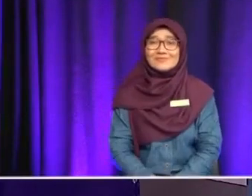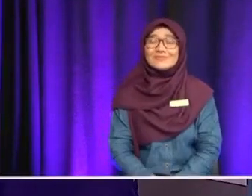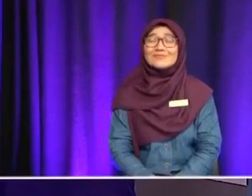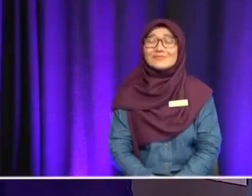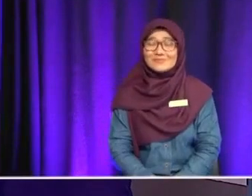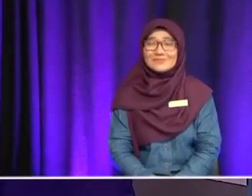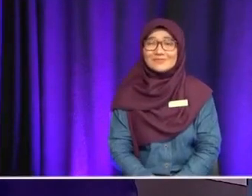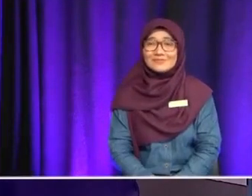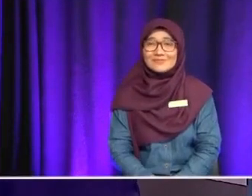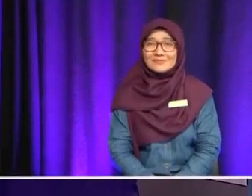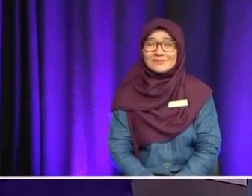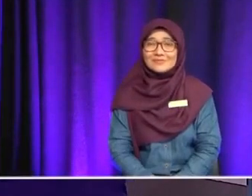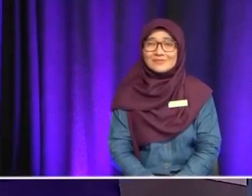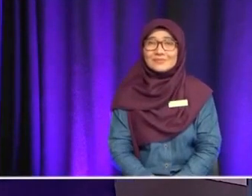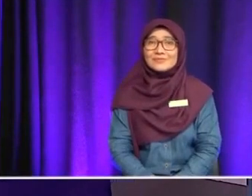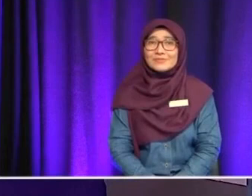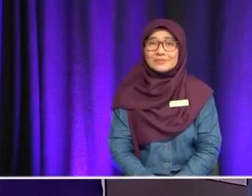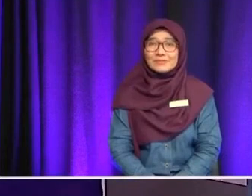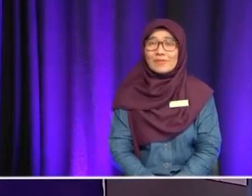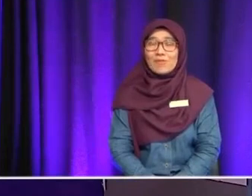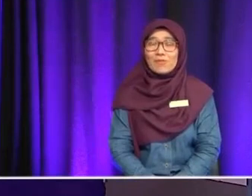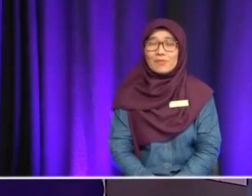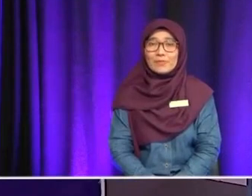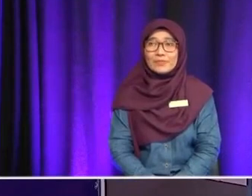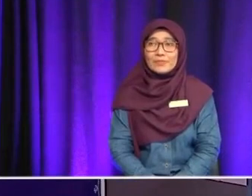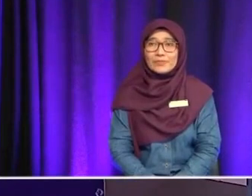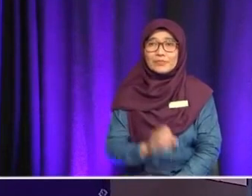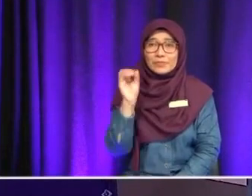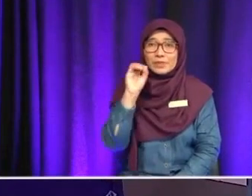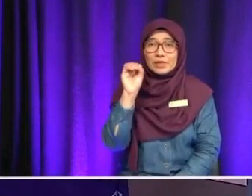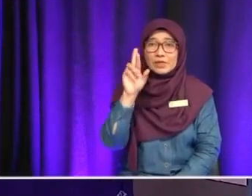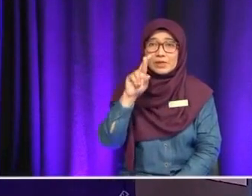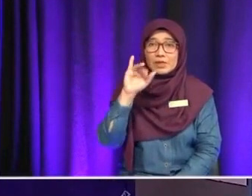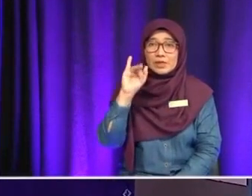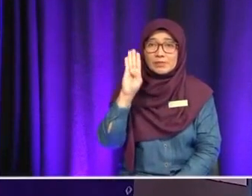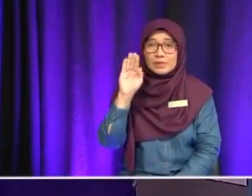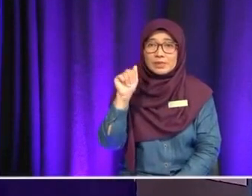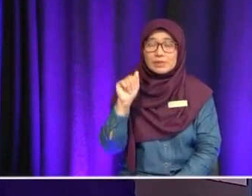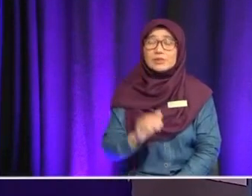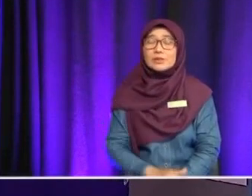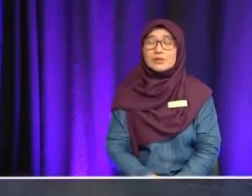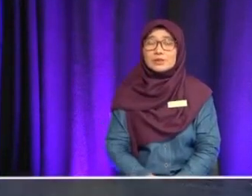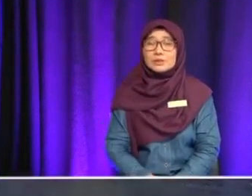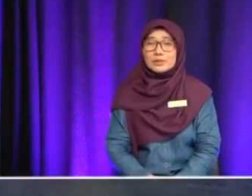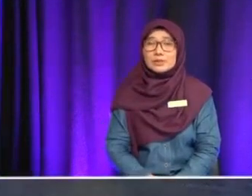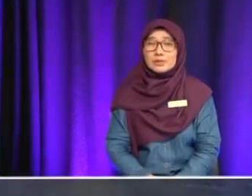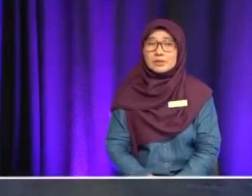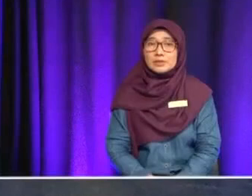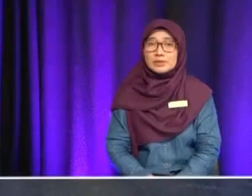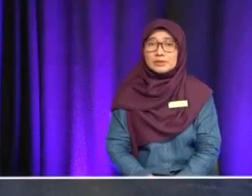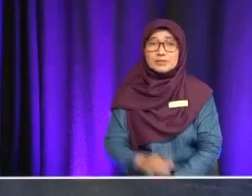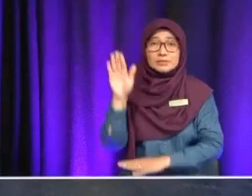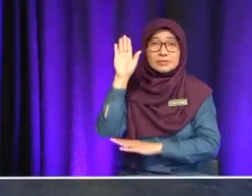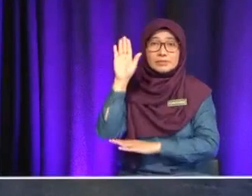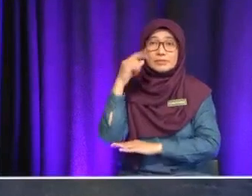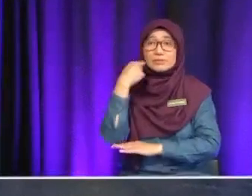Ya, betul. Tiada faedah ataupun tiada riba dalam pinjaman itu. Baik. Baik. Kita pergi kepada soalan yang kedua. Siapa yang nak jawab? Ada